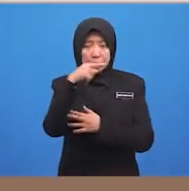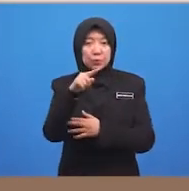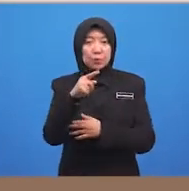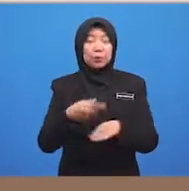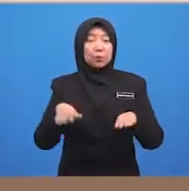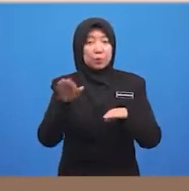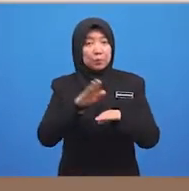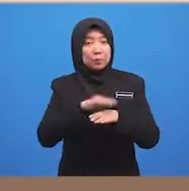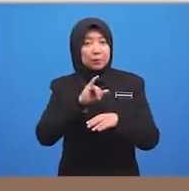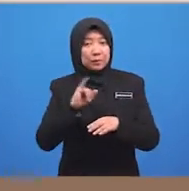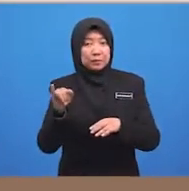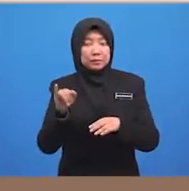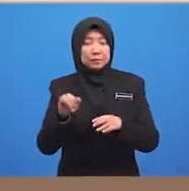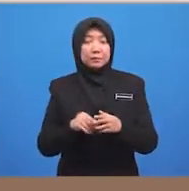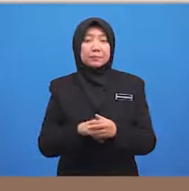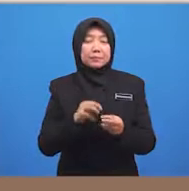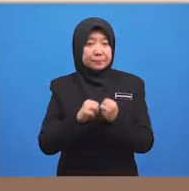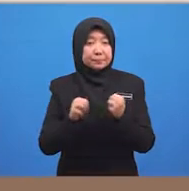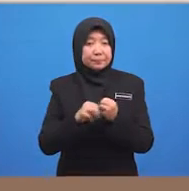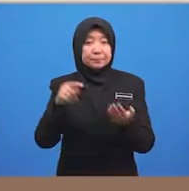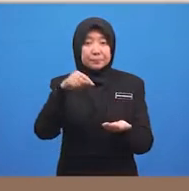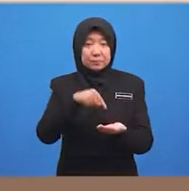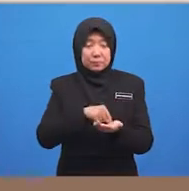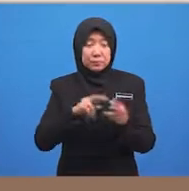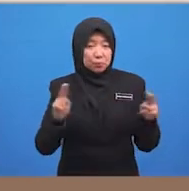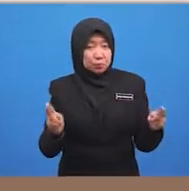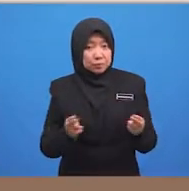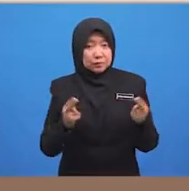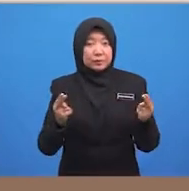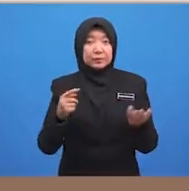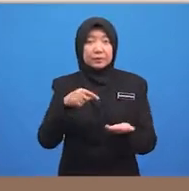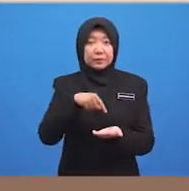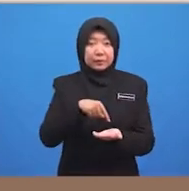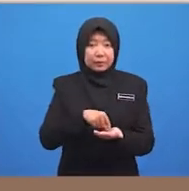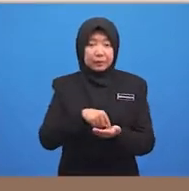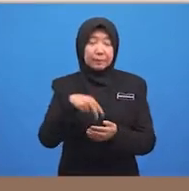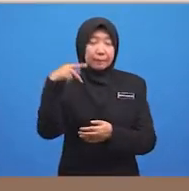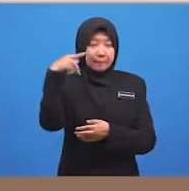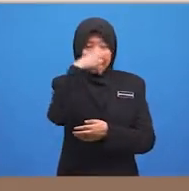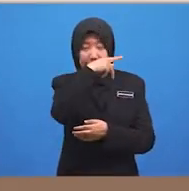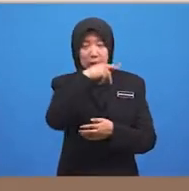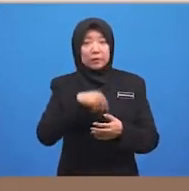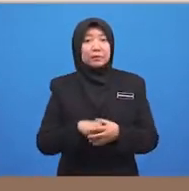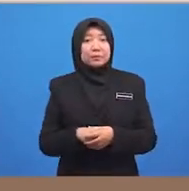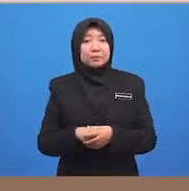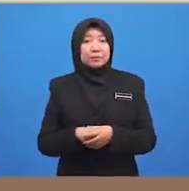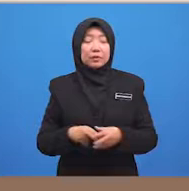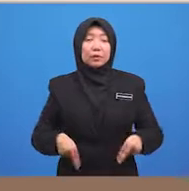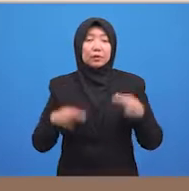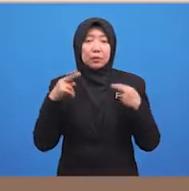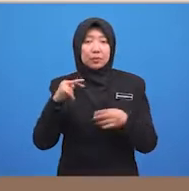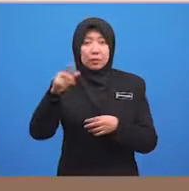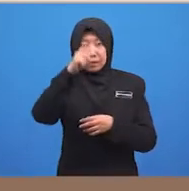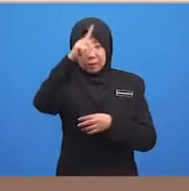menangani masalah hidupan liar. Usaha pemeliharaan dan pemuliharaan hidupan liar